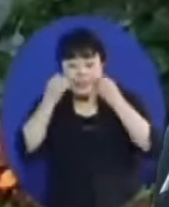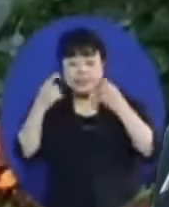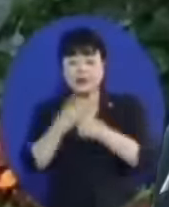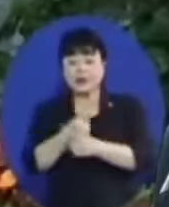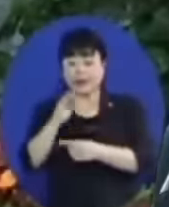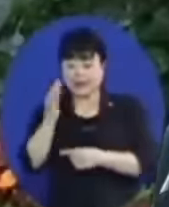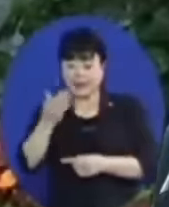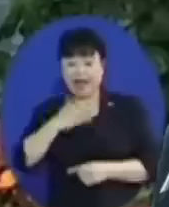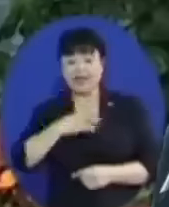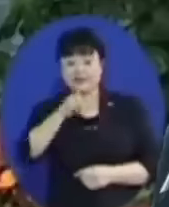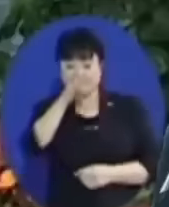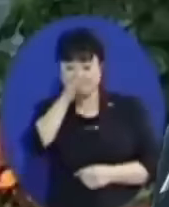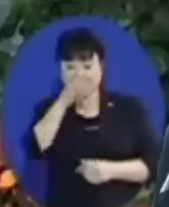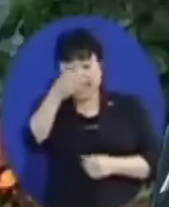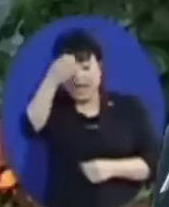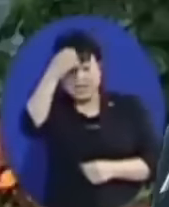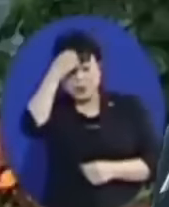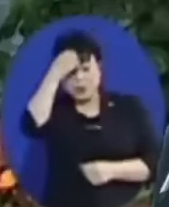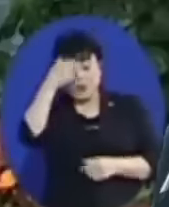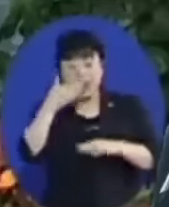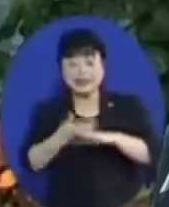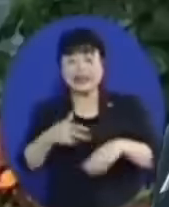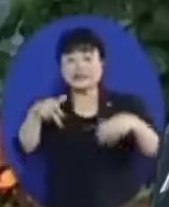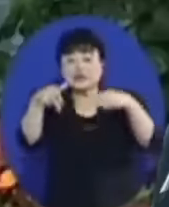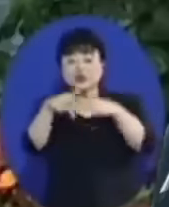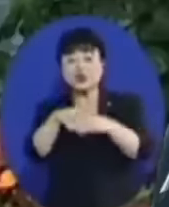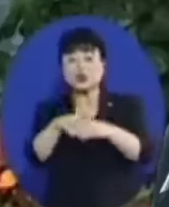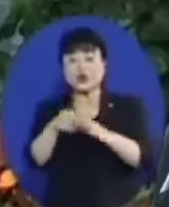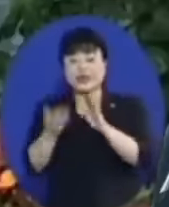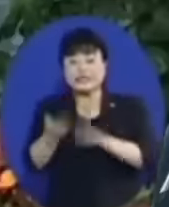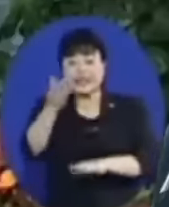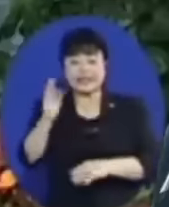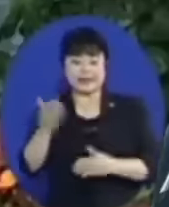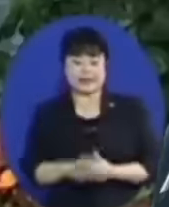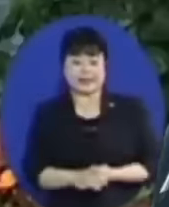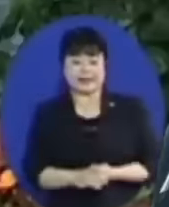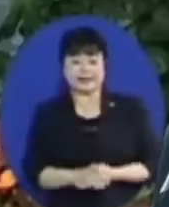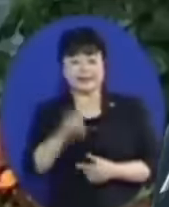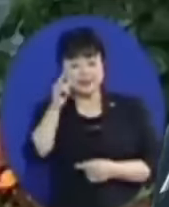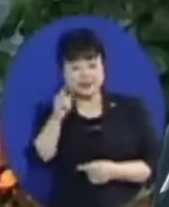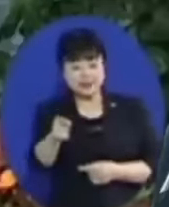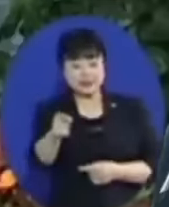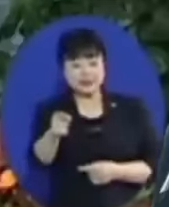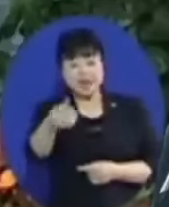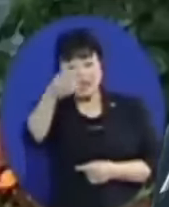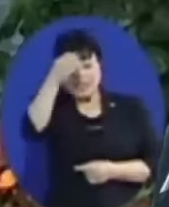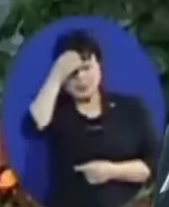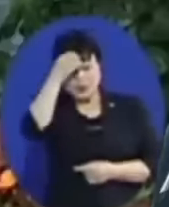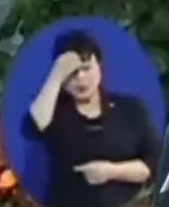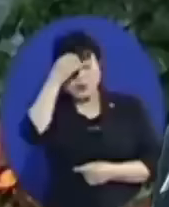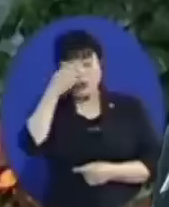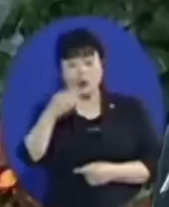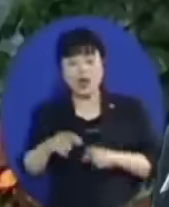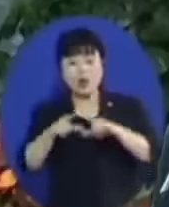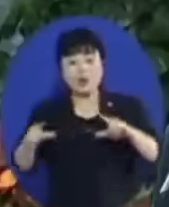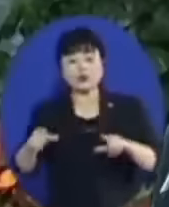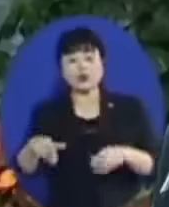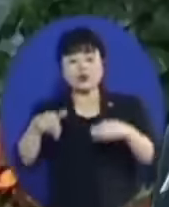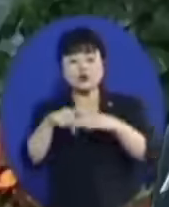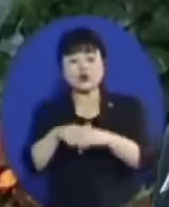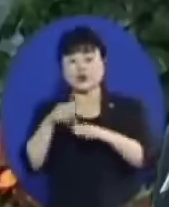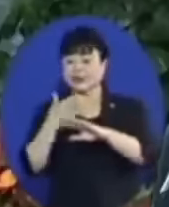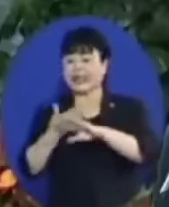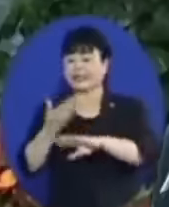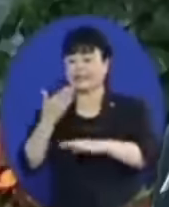존재가 된다는 것이 기독교가 다른 종교와 다른 점인 것입니다. 이것은 기독교와 다른 종교가 달라도 보통